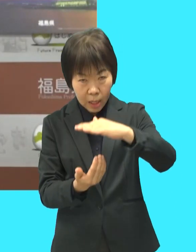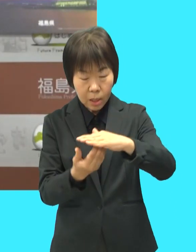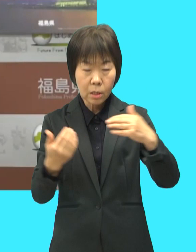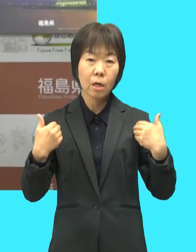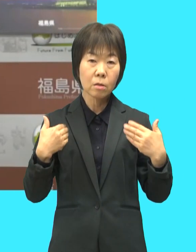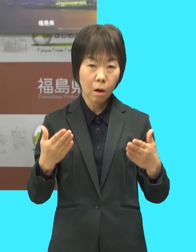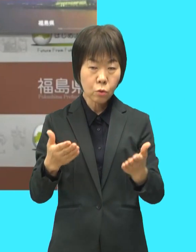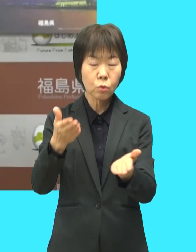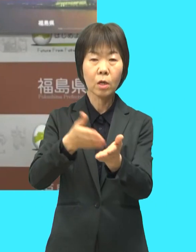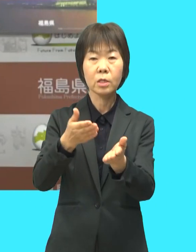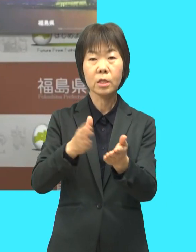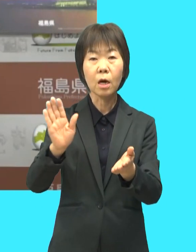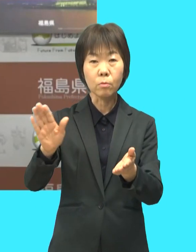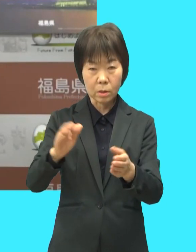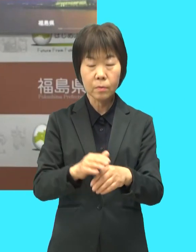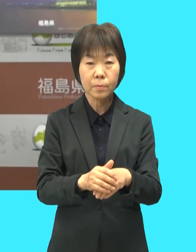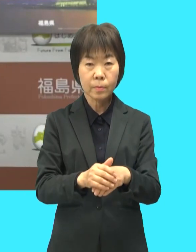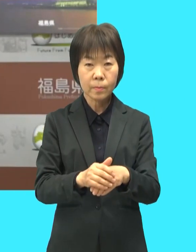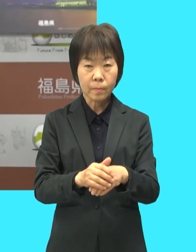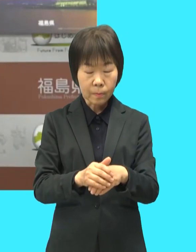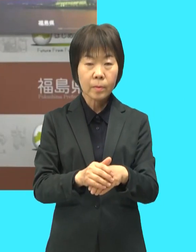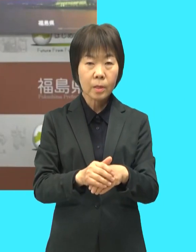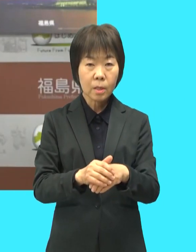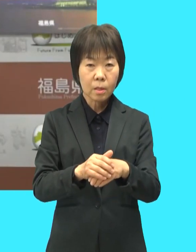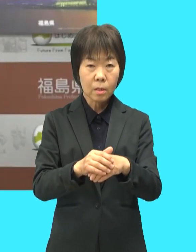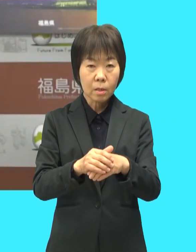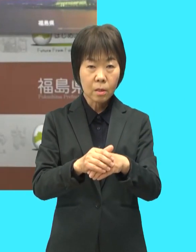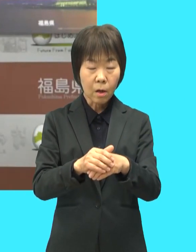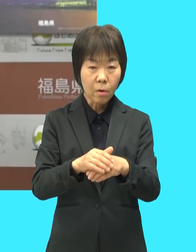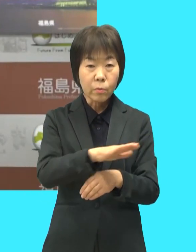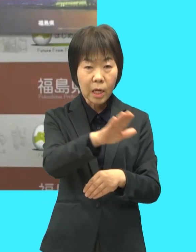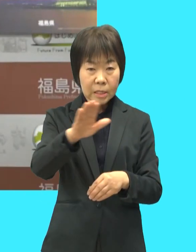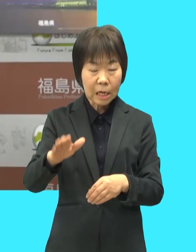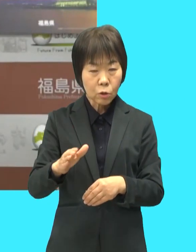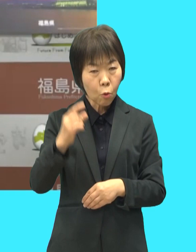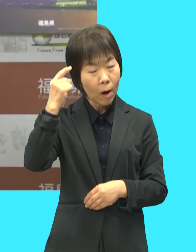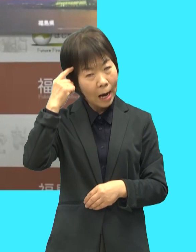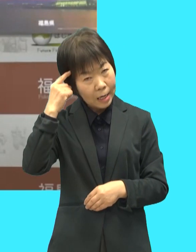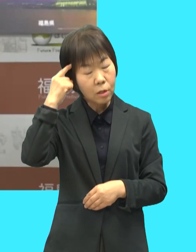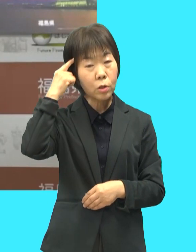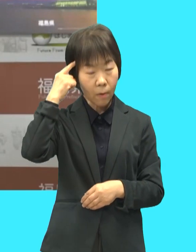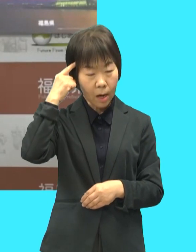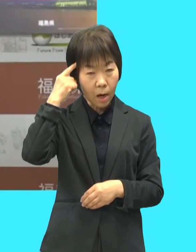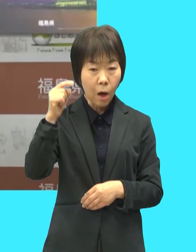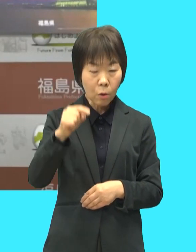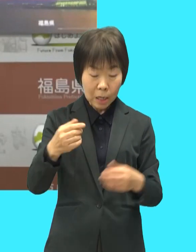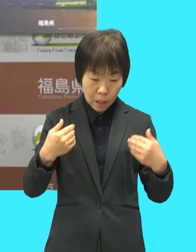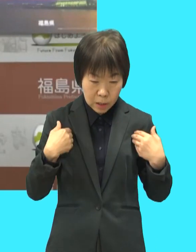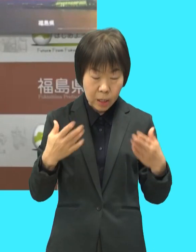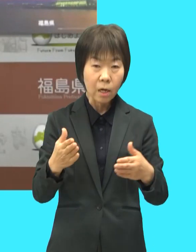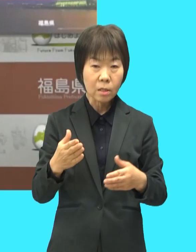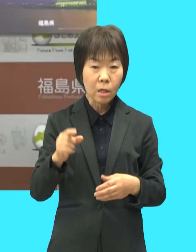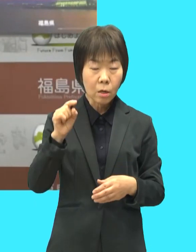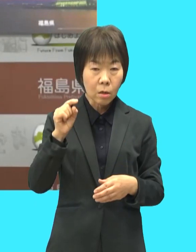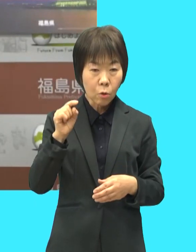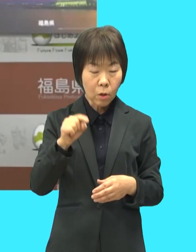ないというお話をされています。おそらく国民の皆さんの一般的な感覚としては、これが不要不急あるい